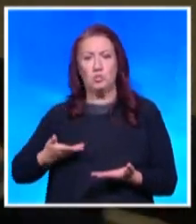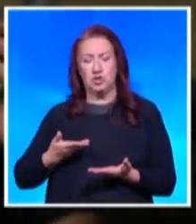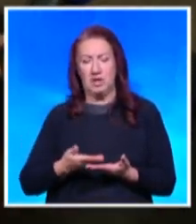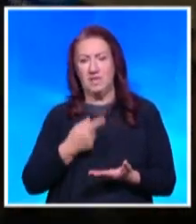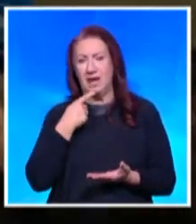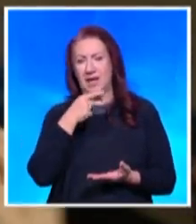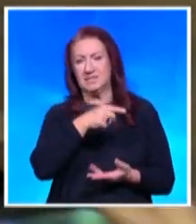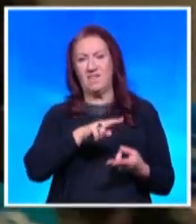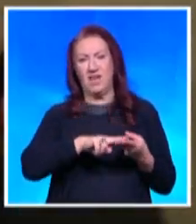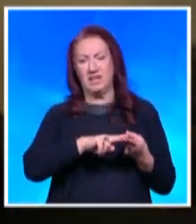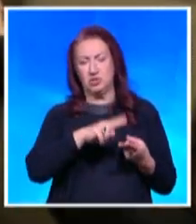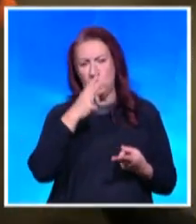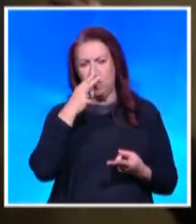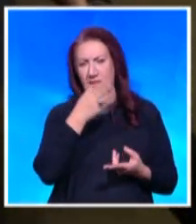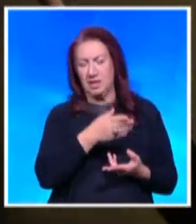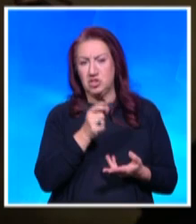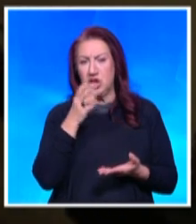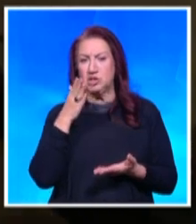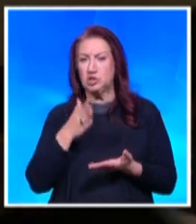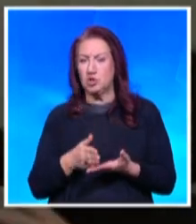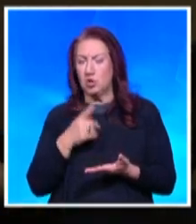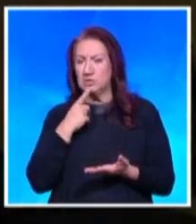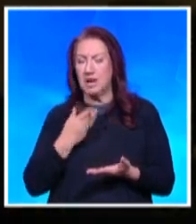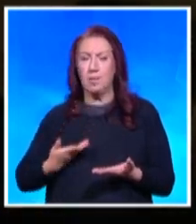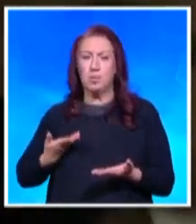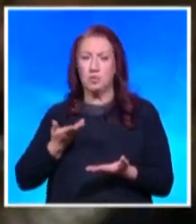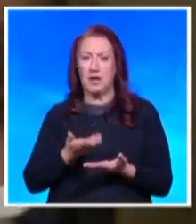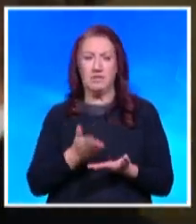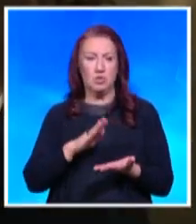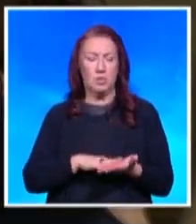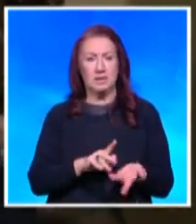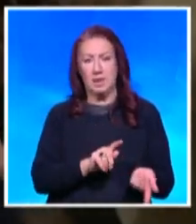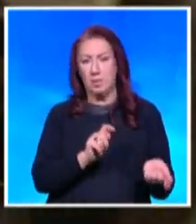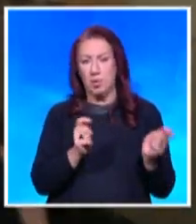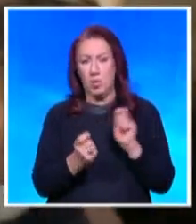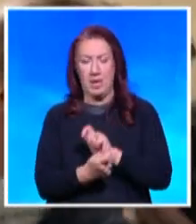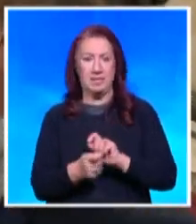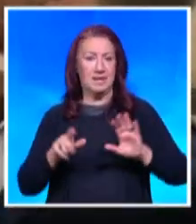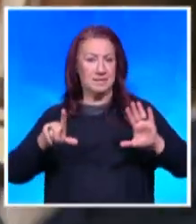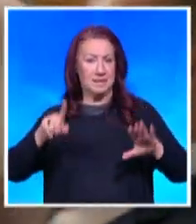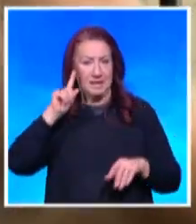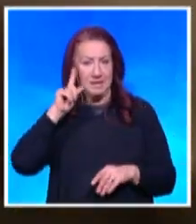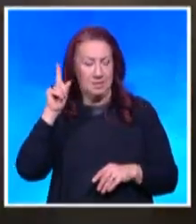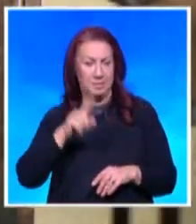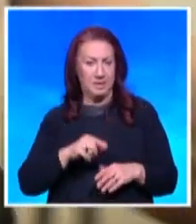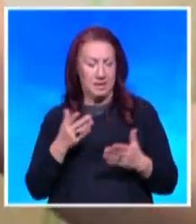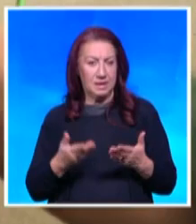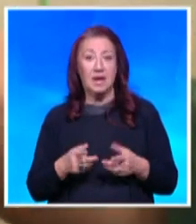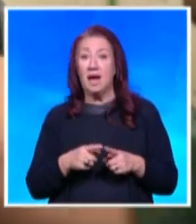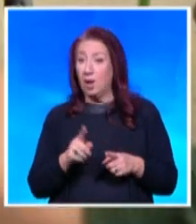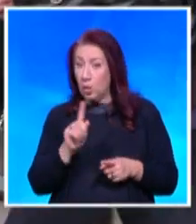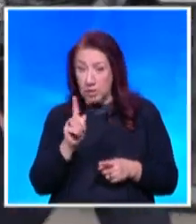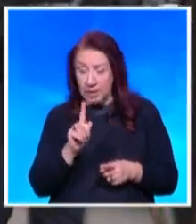Величков в лъжа. Срокът за подаване на документи за промяна в търговския регистър е 7 дни, след което при такова действие следва